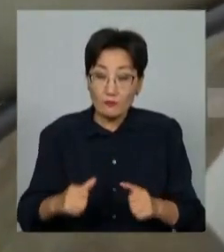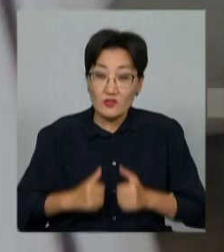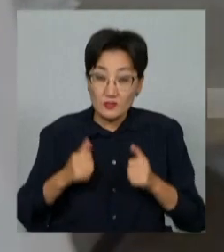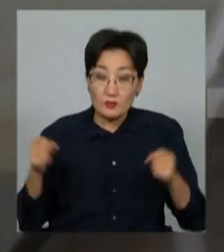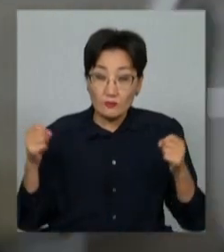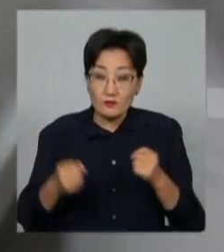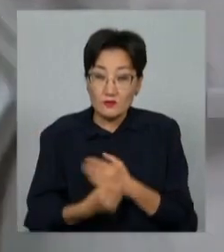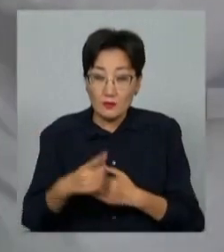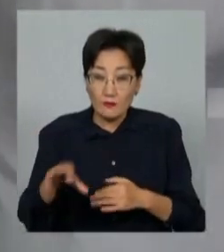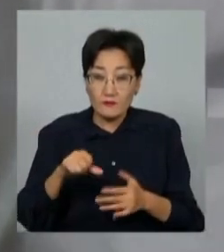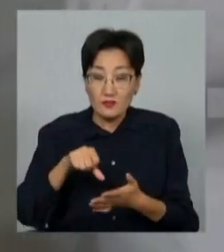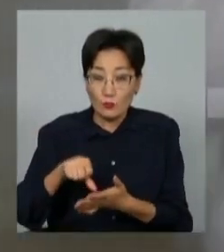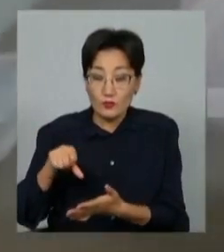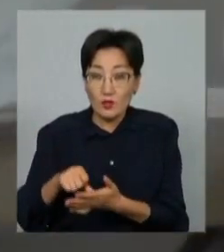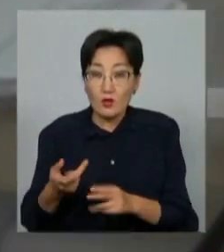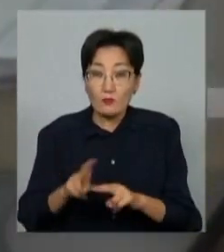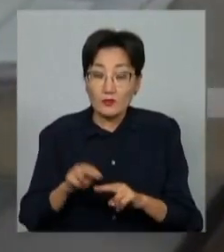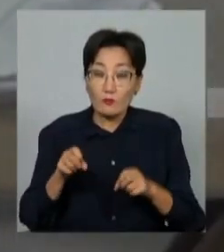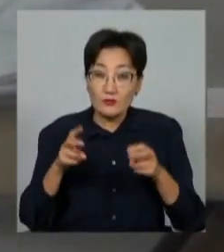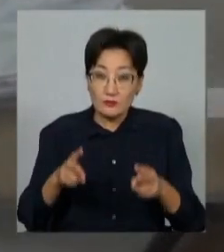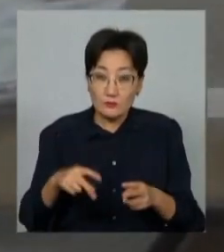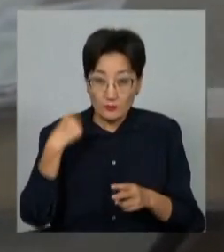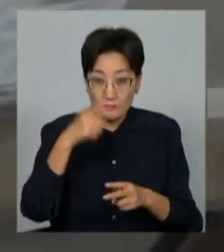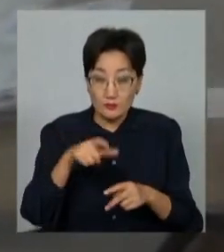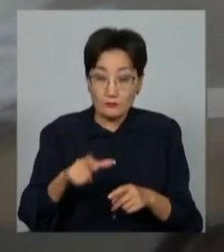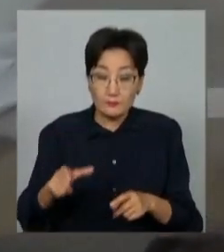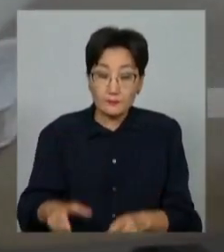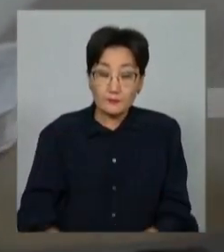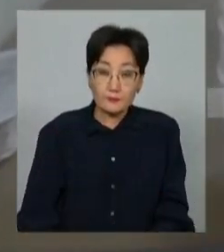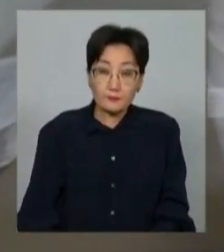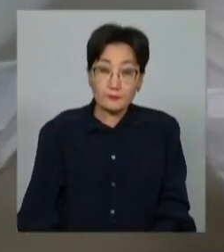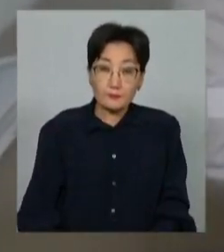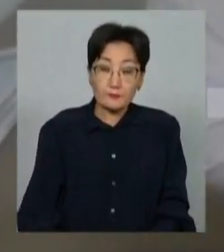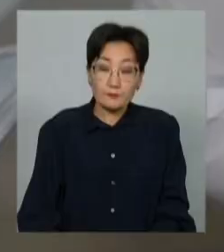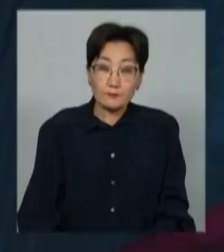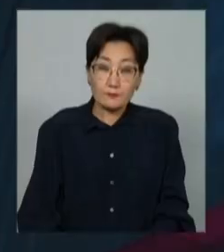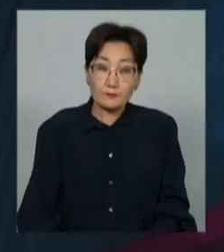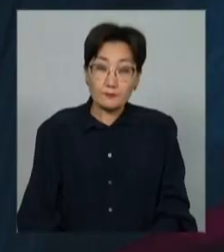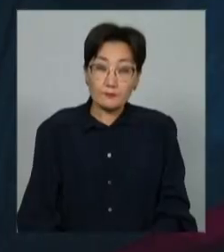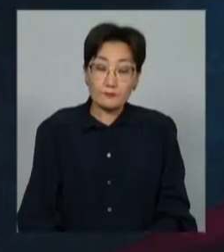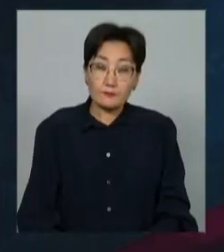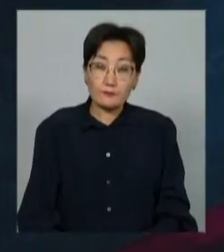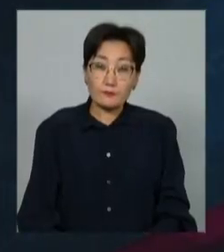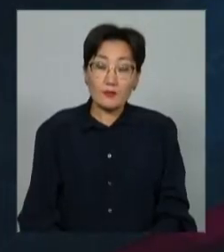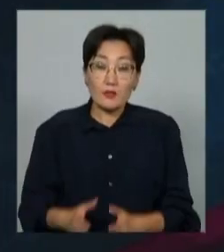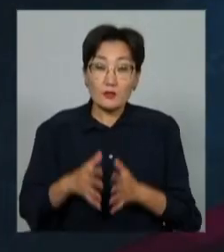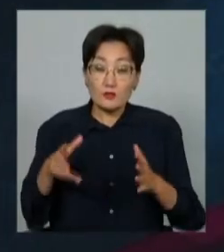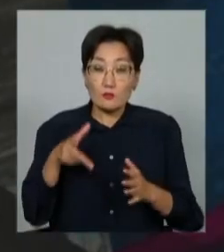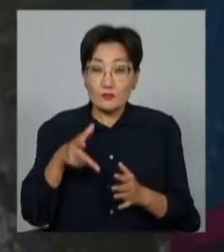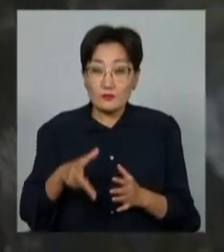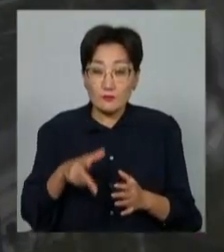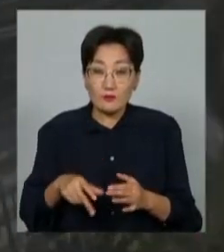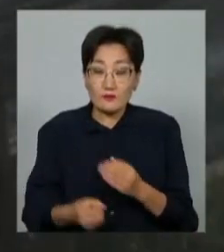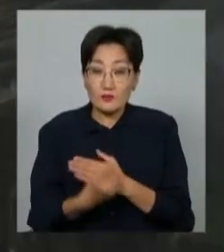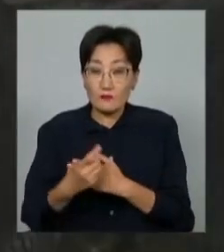пытаются выявить всех причастных к этому преступлению лиц. Более 3000